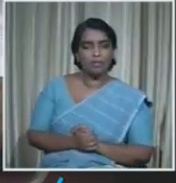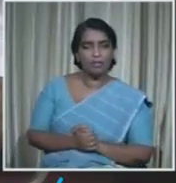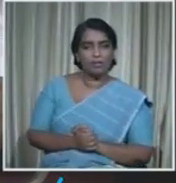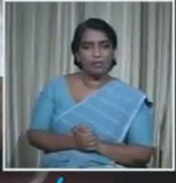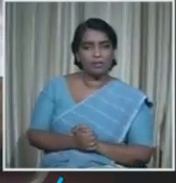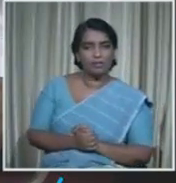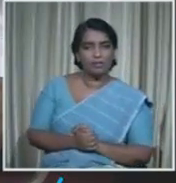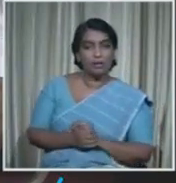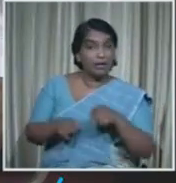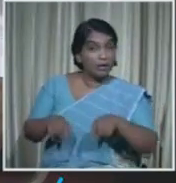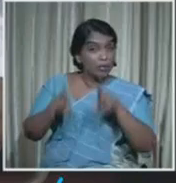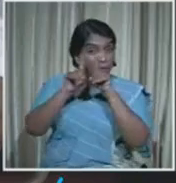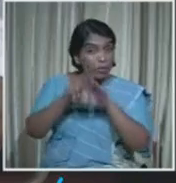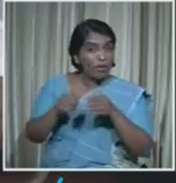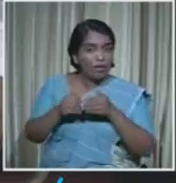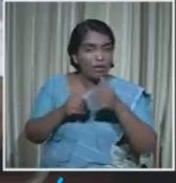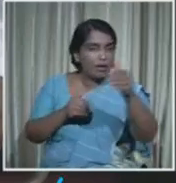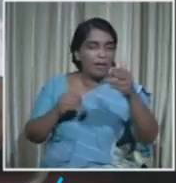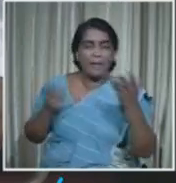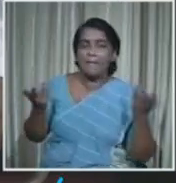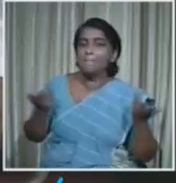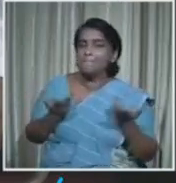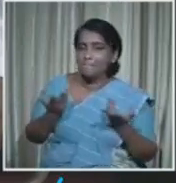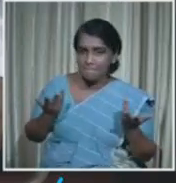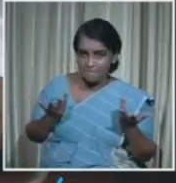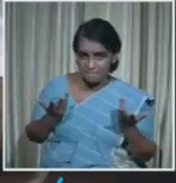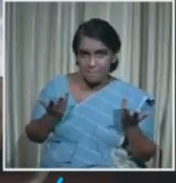මේ යන විදිහට යන්න බෑ